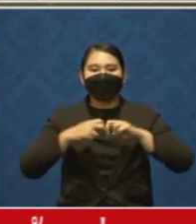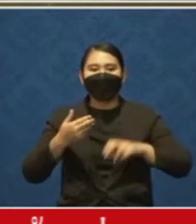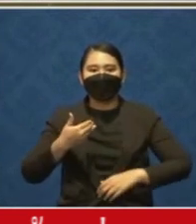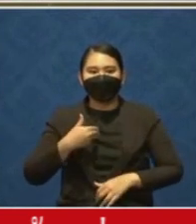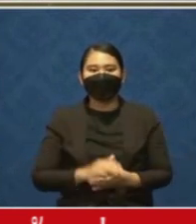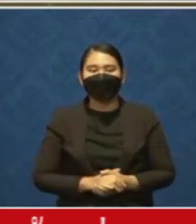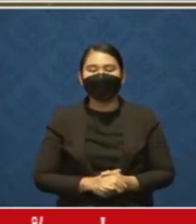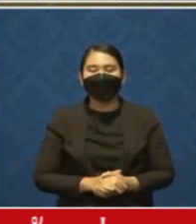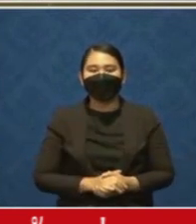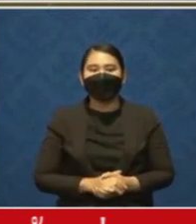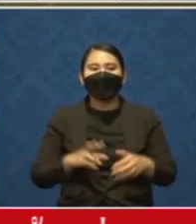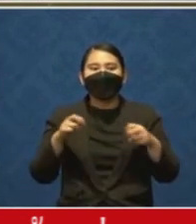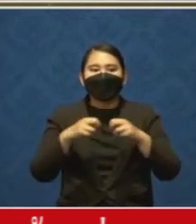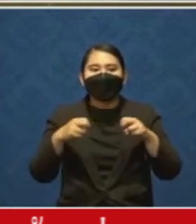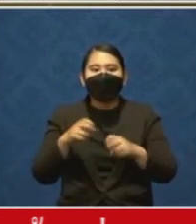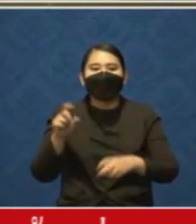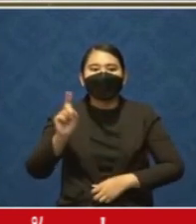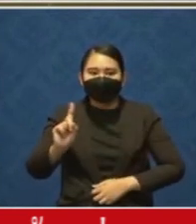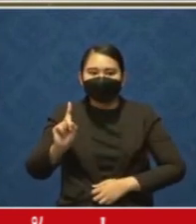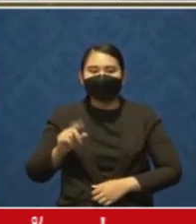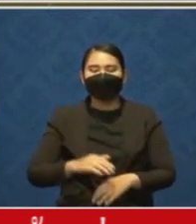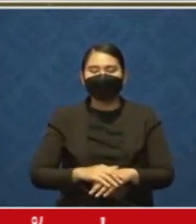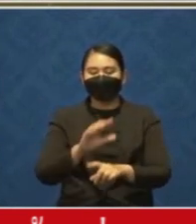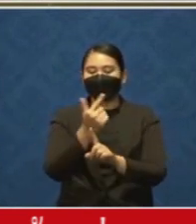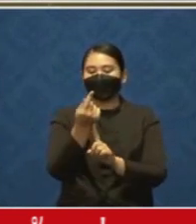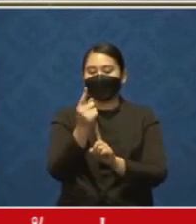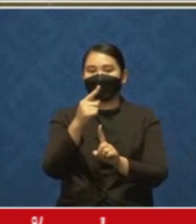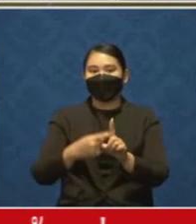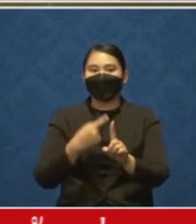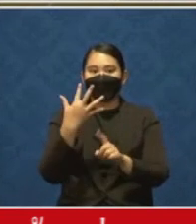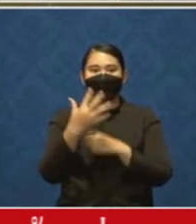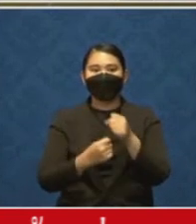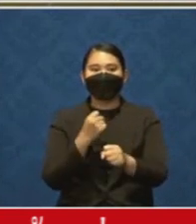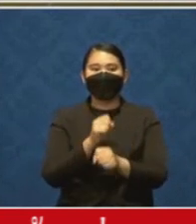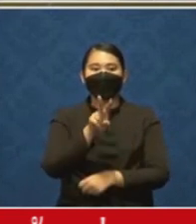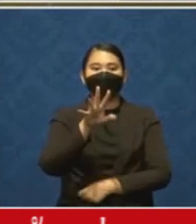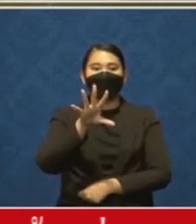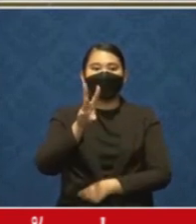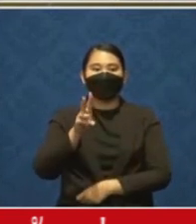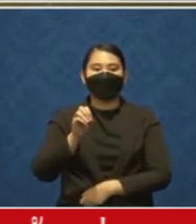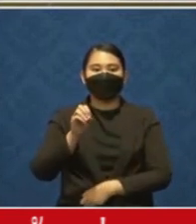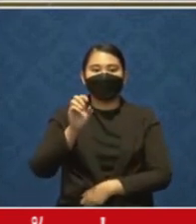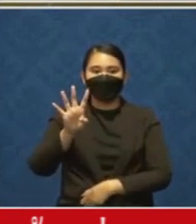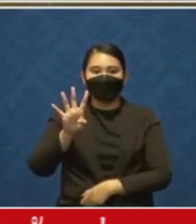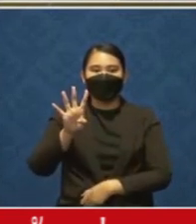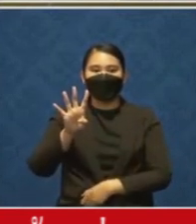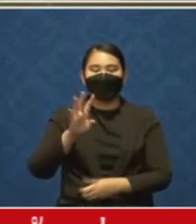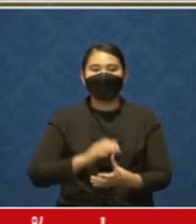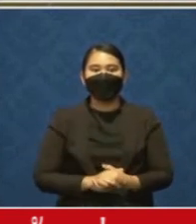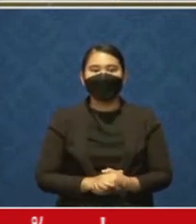านถึงประสิทธิภาพครับอย่างเมื่อวันที่11พฤษภาคมปี2564เนี่ยน